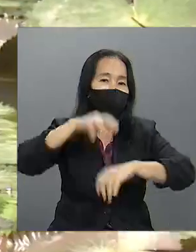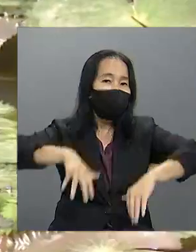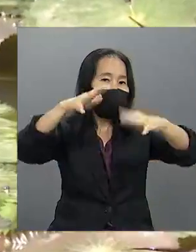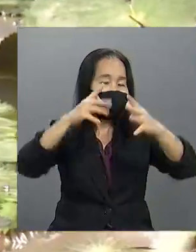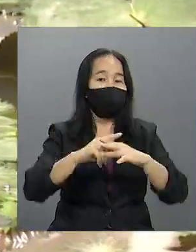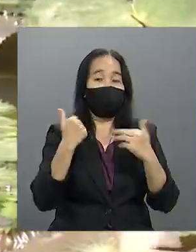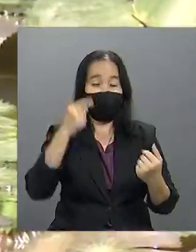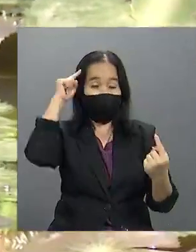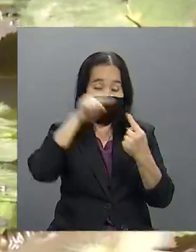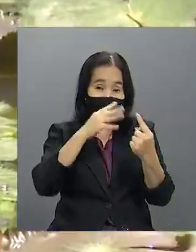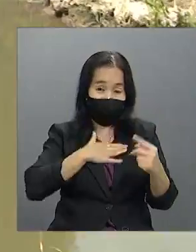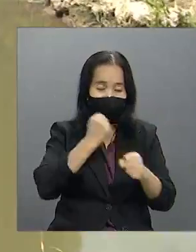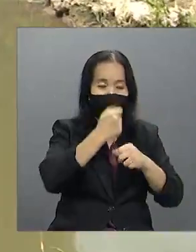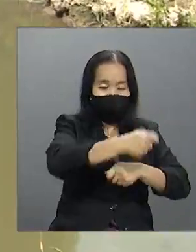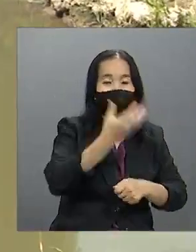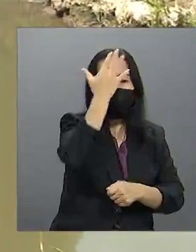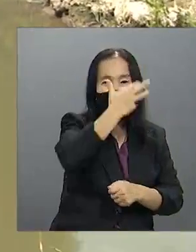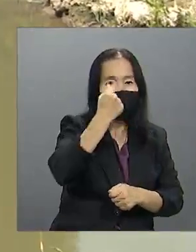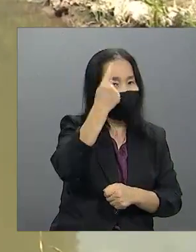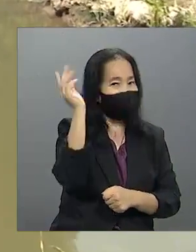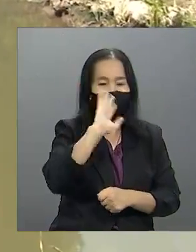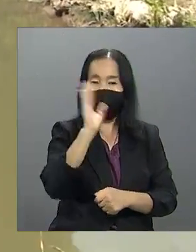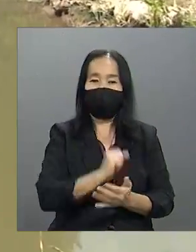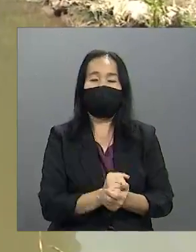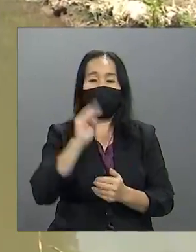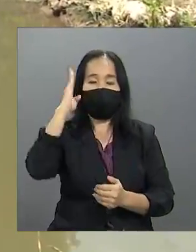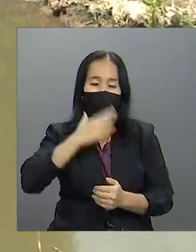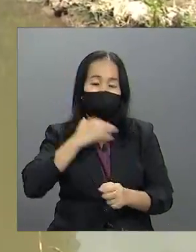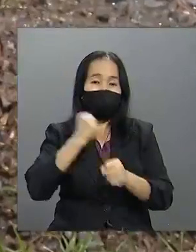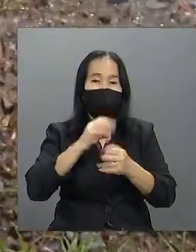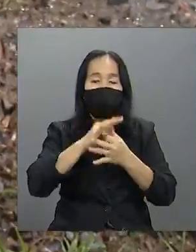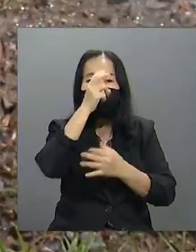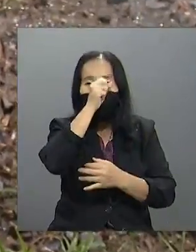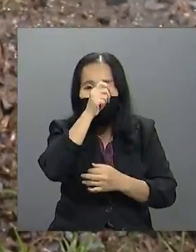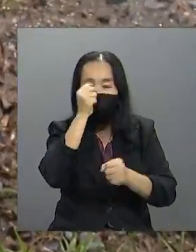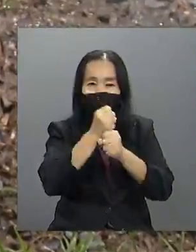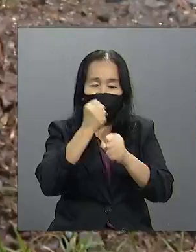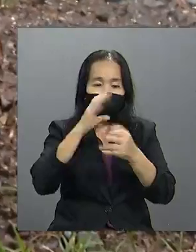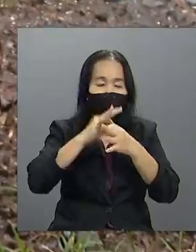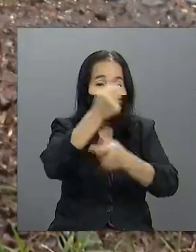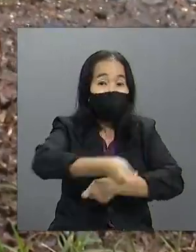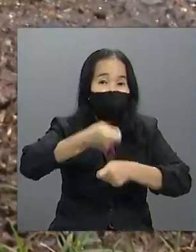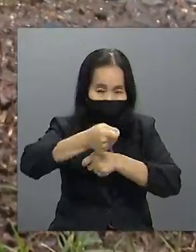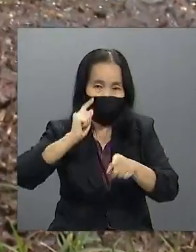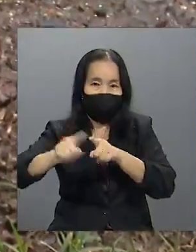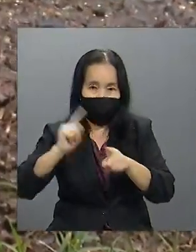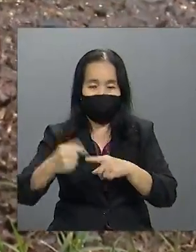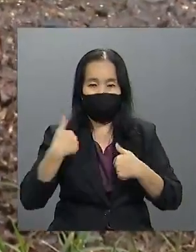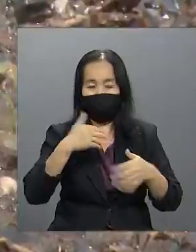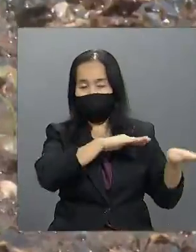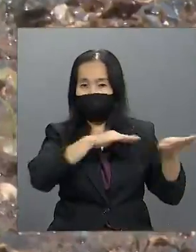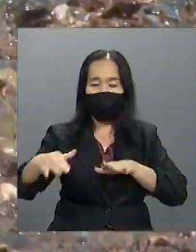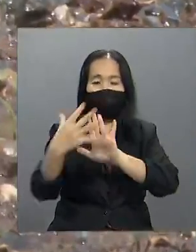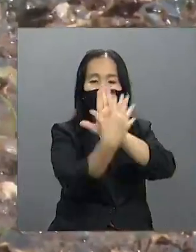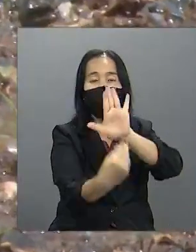วนให้สวยงามเพื่อโชว์ความงามเท่านั้นแต่เป็นพื้นที่ทดลองการเกษตรที่พร้อมจะถ่ายทอดองค์ความรู้ที่จับต้องได้